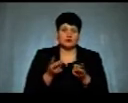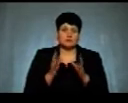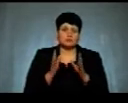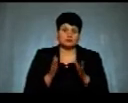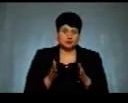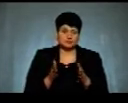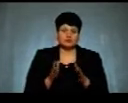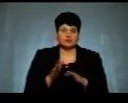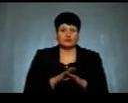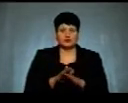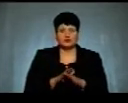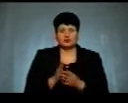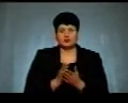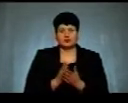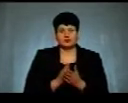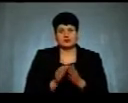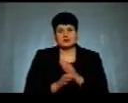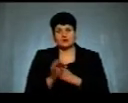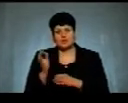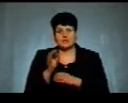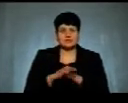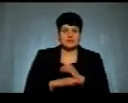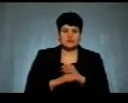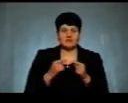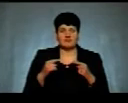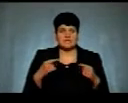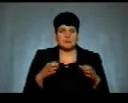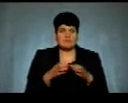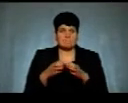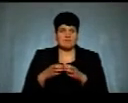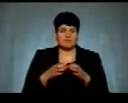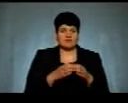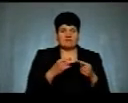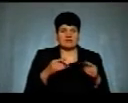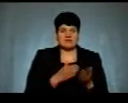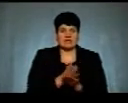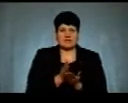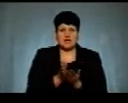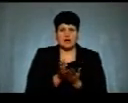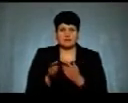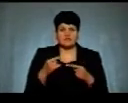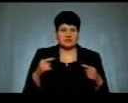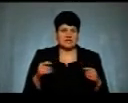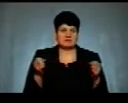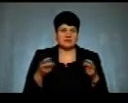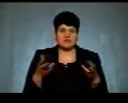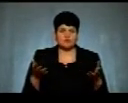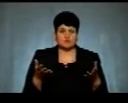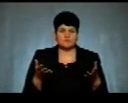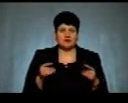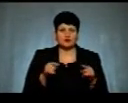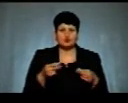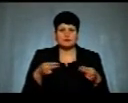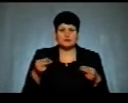то будуть виконувати службу як на Сході, так і на Заході, в різних підрозділах, в різних напрямках, в різних спеціальностях. Для того, щоб